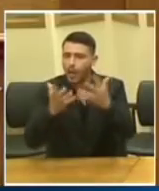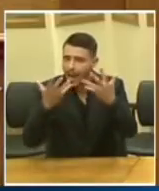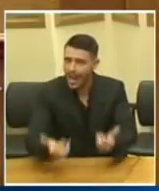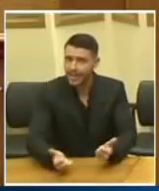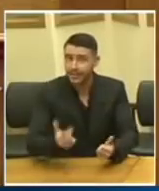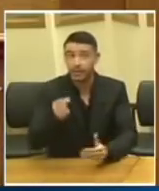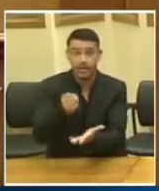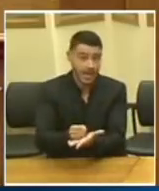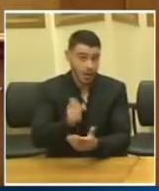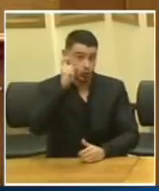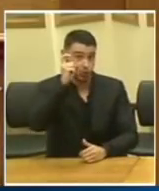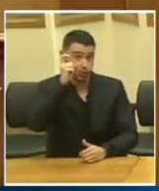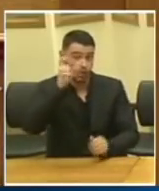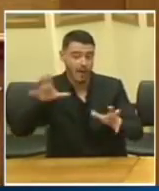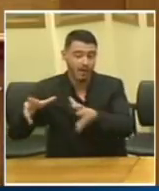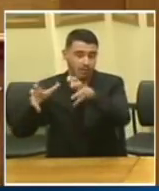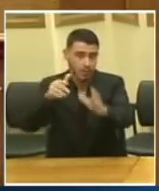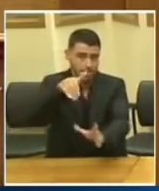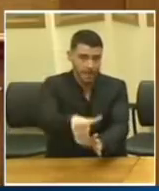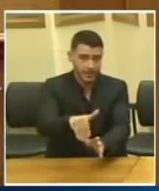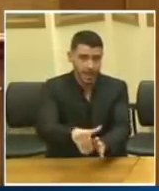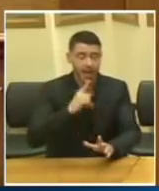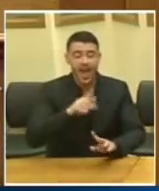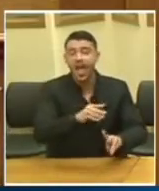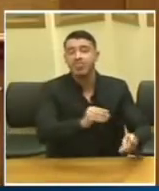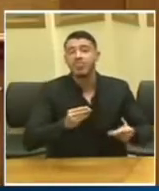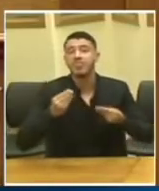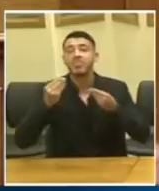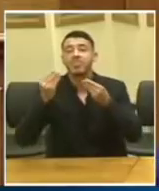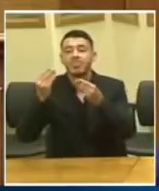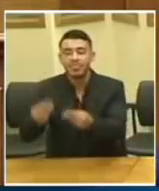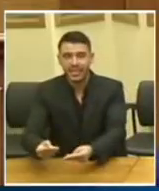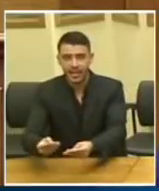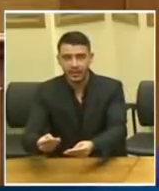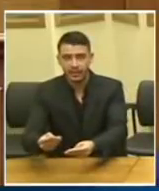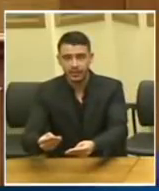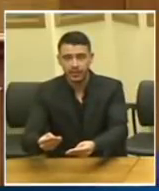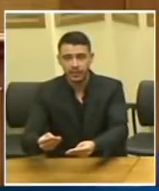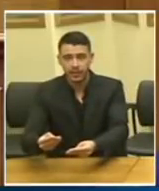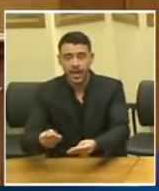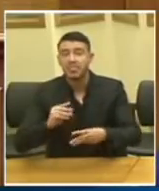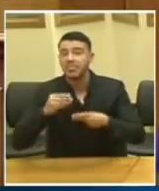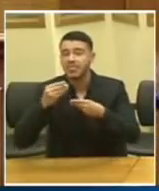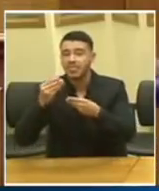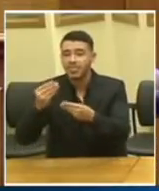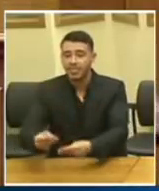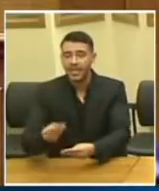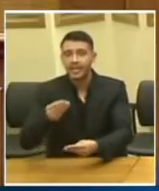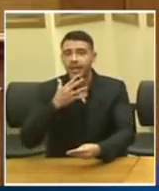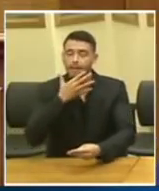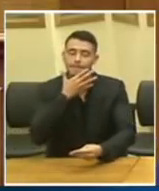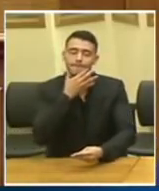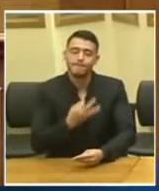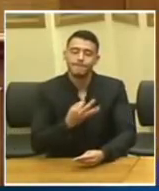δίνετε νομιμοποίηση στο φίδι να ξεμητήσει από το αυγό του. Και μάλιστα